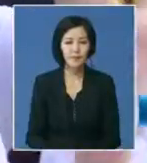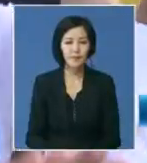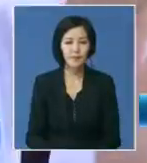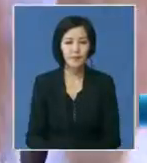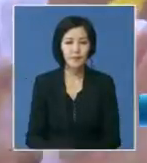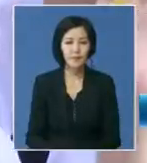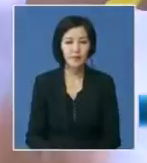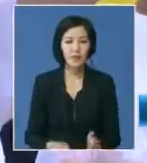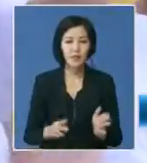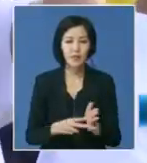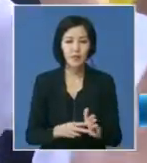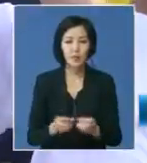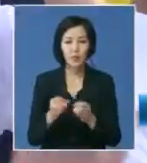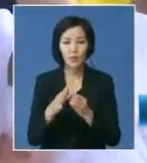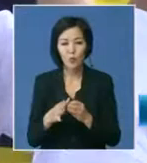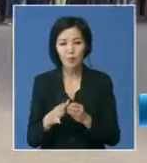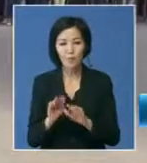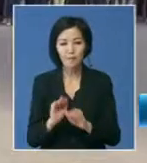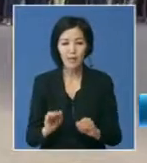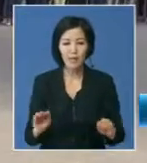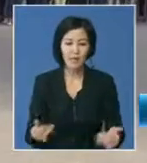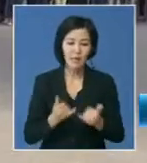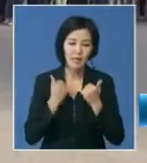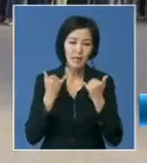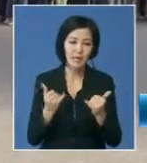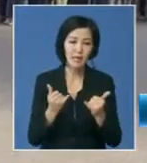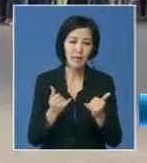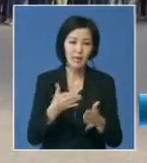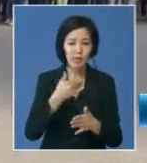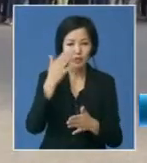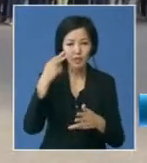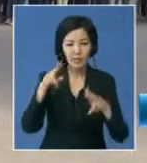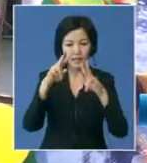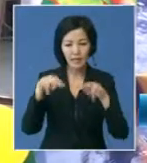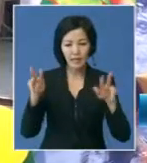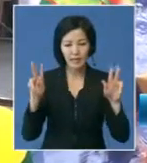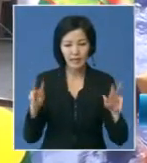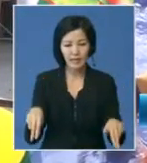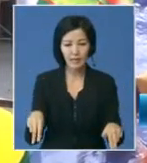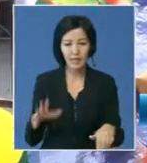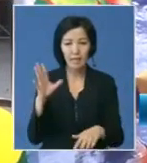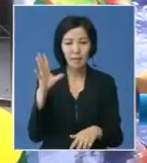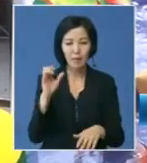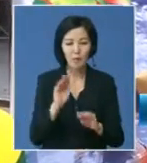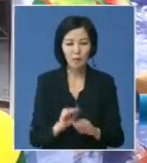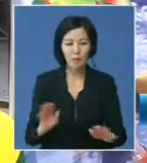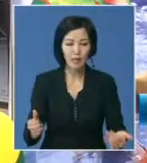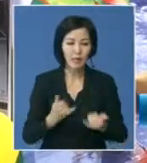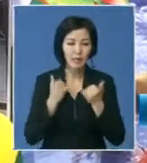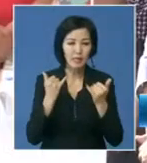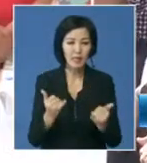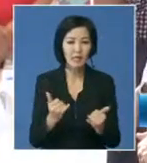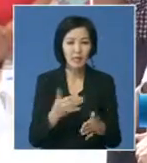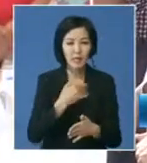Бұл 7 мен 15 жастағы балаларға арналған жазғы сауықтыру лагері. Аумағы 7 гектар, 500 балаға арналған. Осындағы жазғы